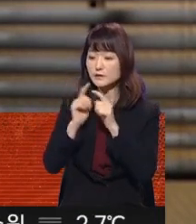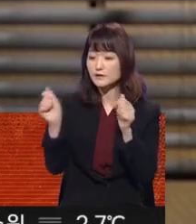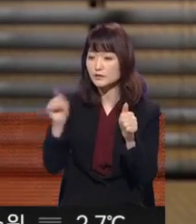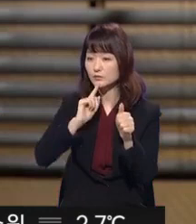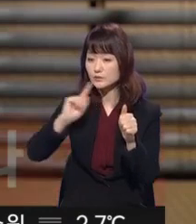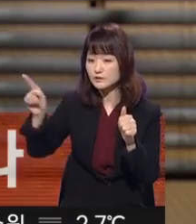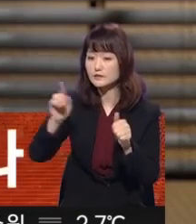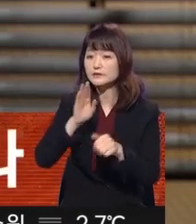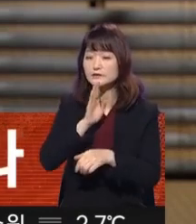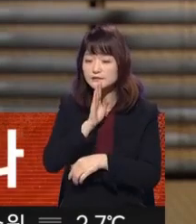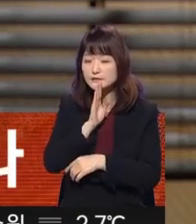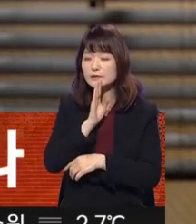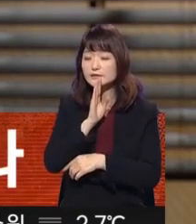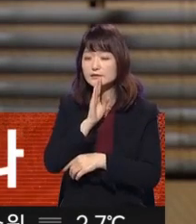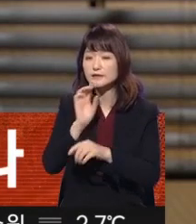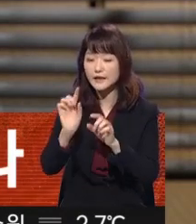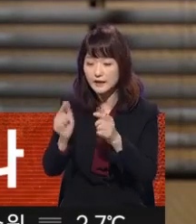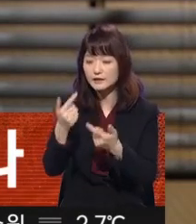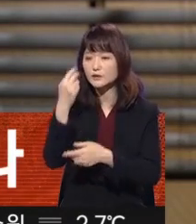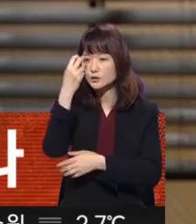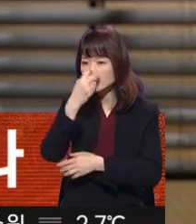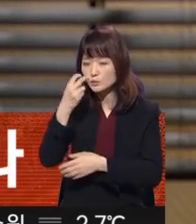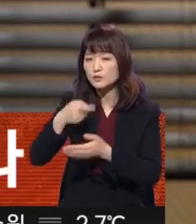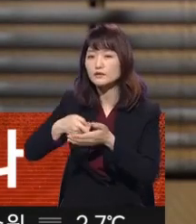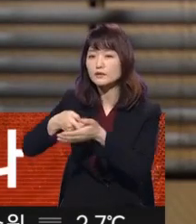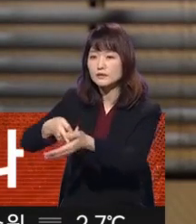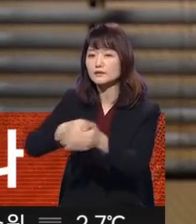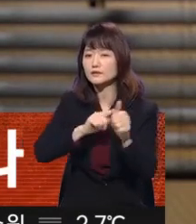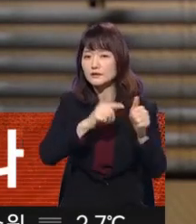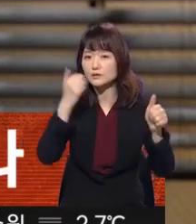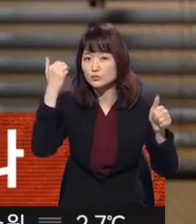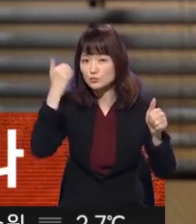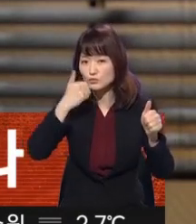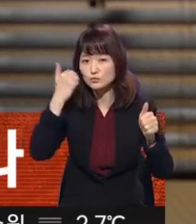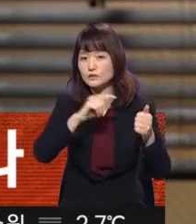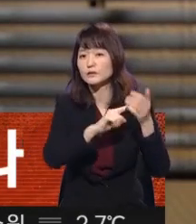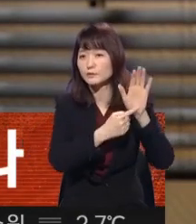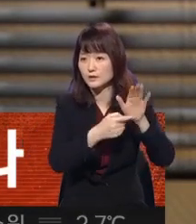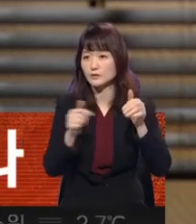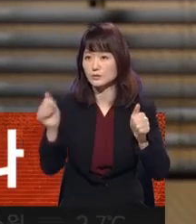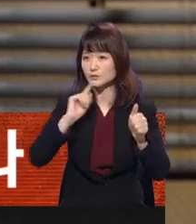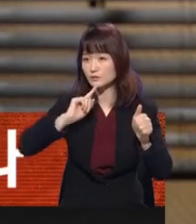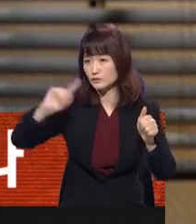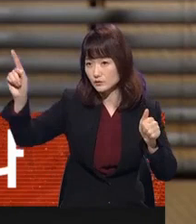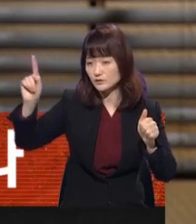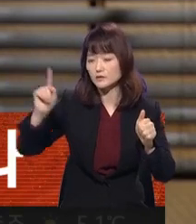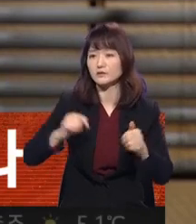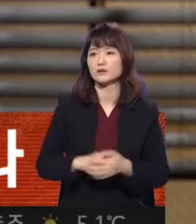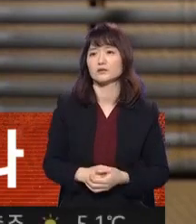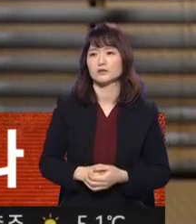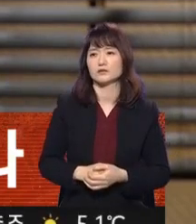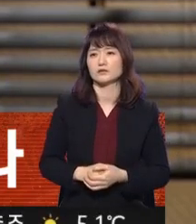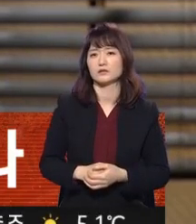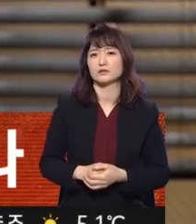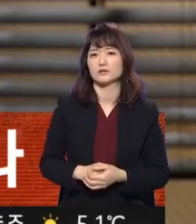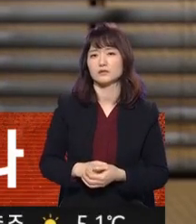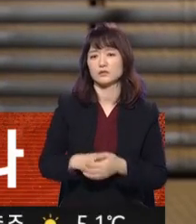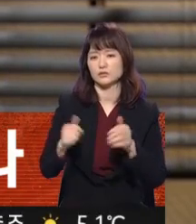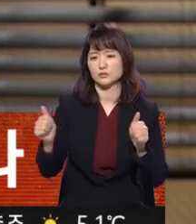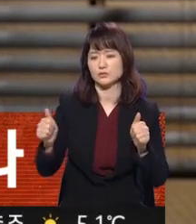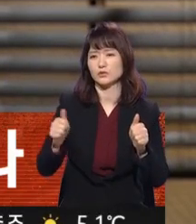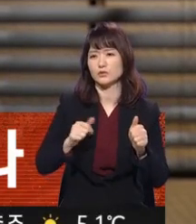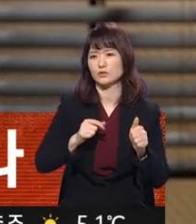가면서 신청을 해가지고 저 사람의 신원을 밝혀서 소송을 진행해야 되는데 그러면 결국 배우보다 배꼽이 더 커질 상황이